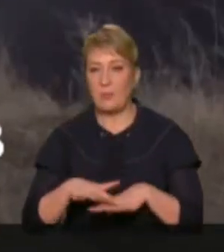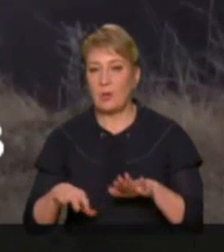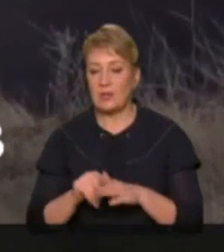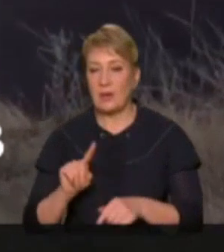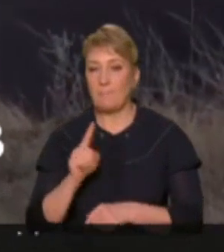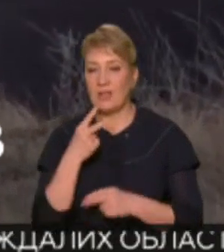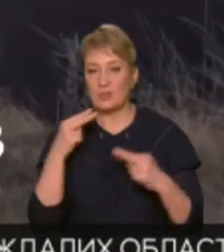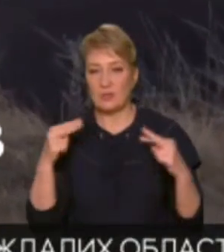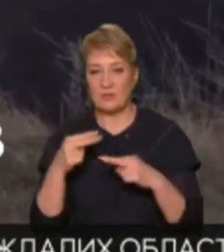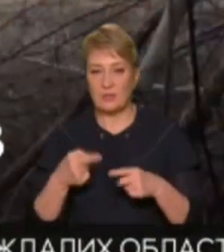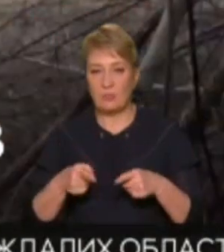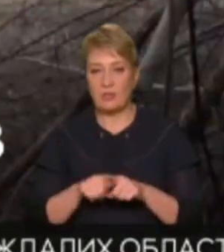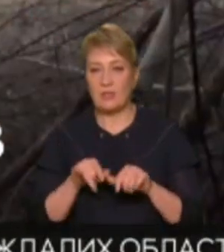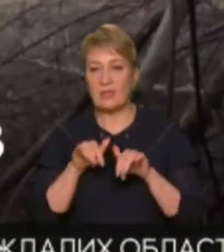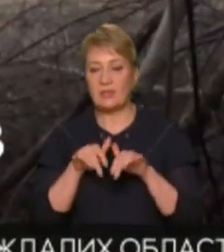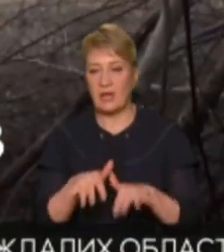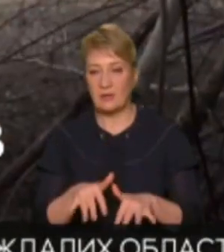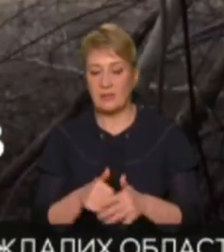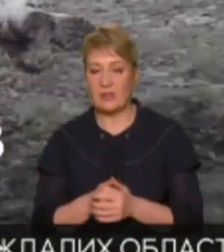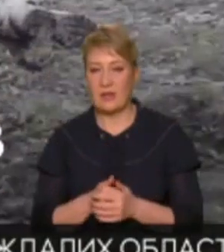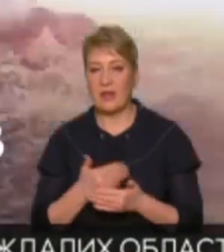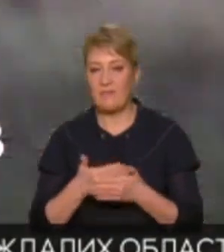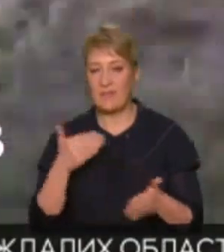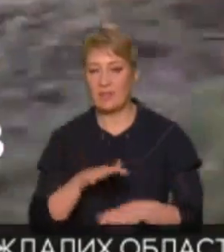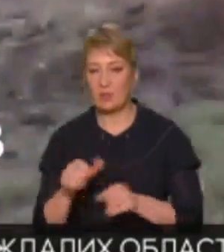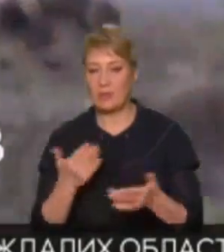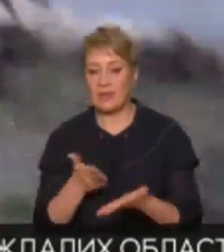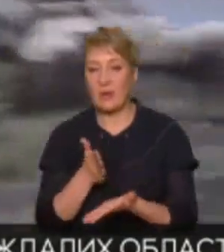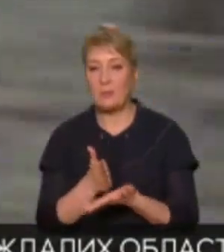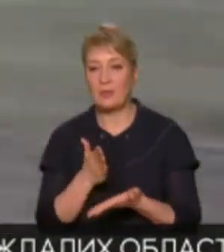свідчення про таку тактику безпосередньо від окупантів, які перебувають в окопах.